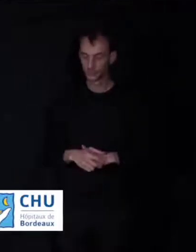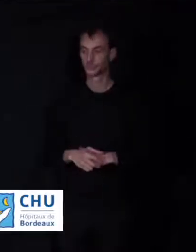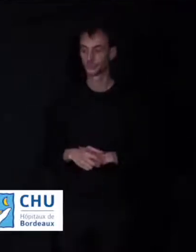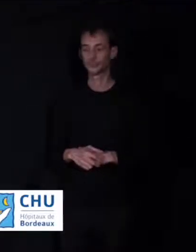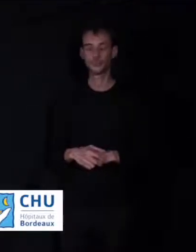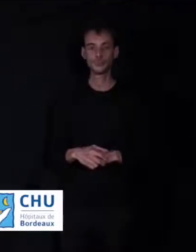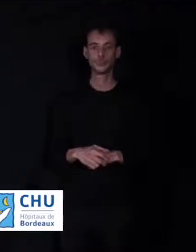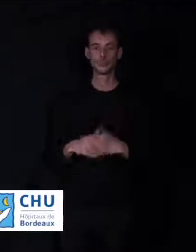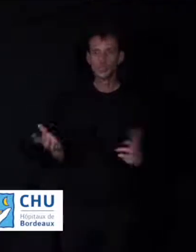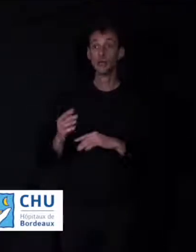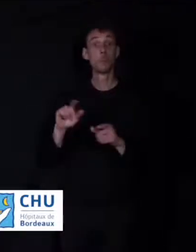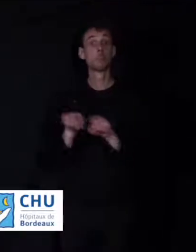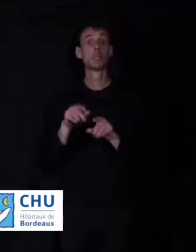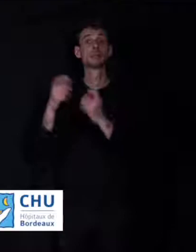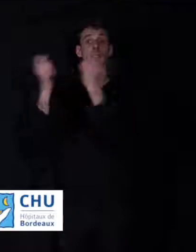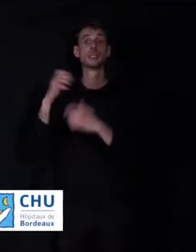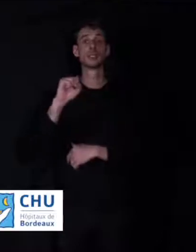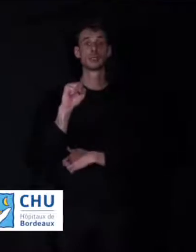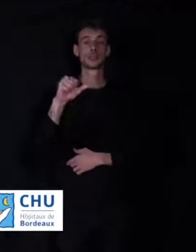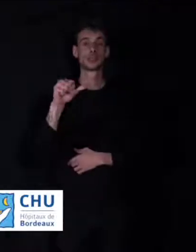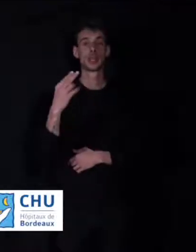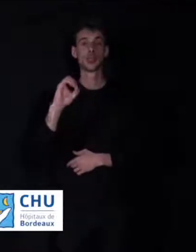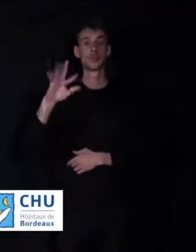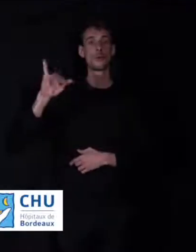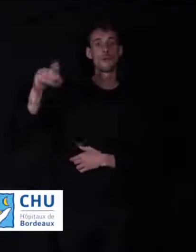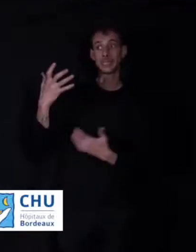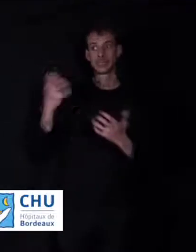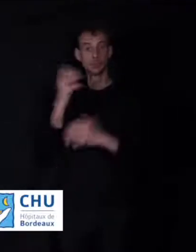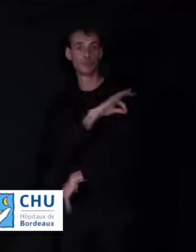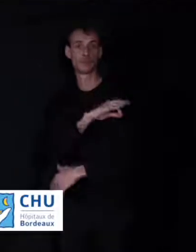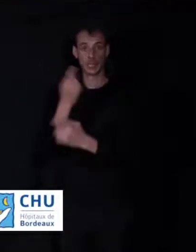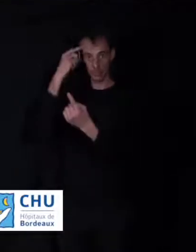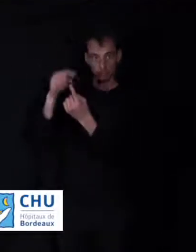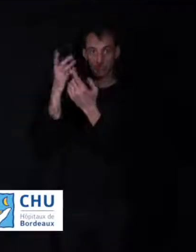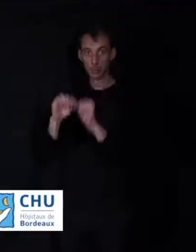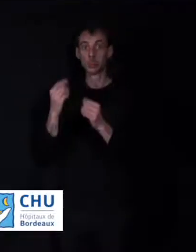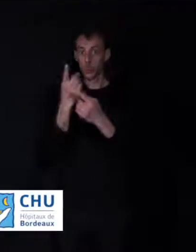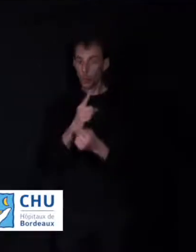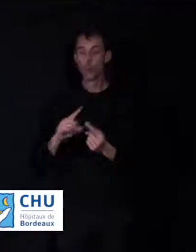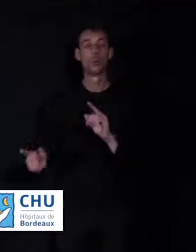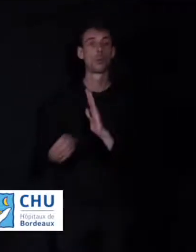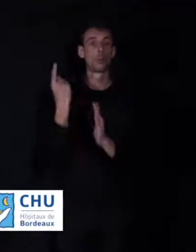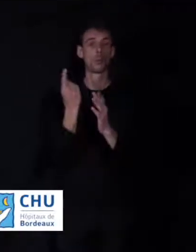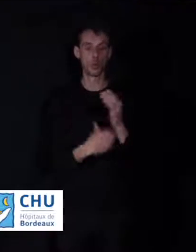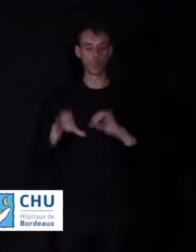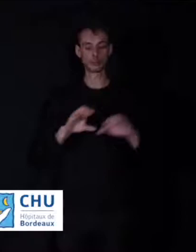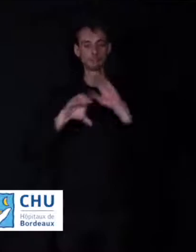également un vaccin à base de protéines recombinantes et les essais de phase 3 devraient débuter en début 2021.